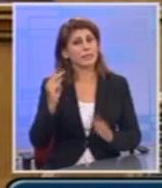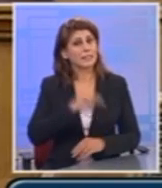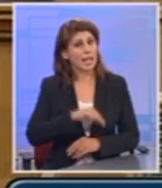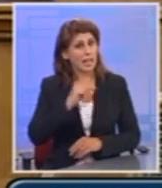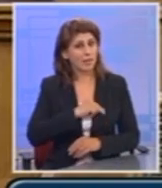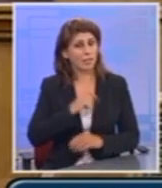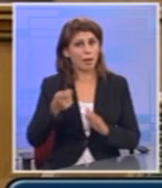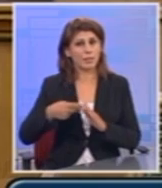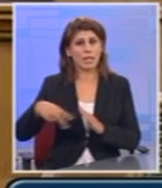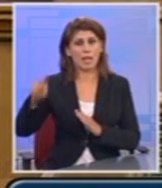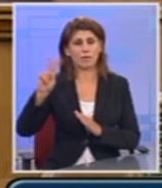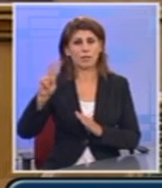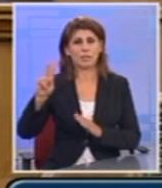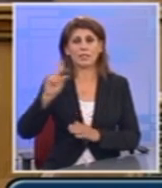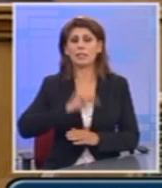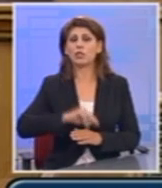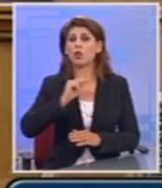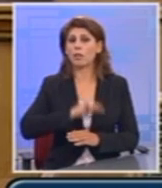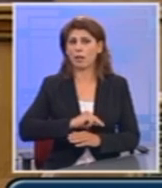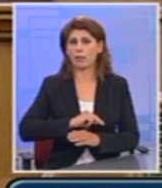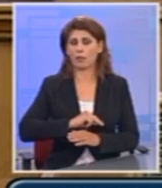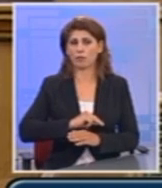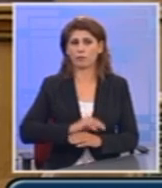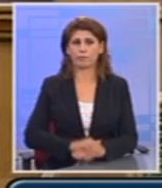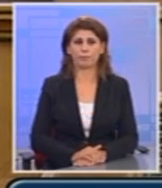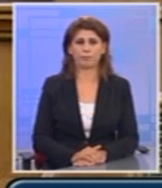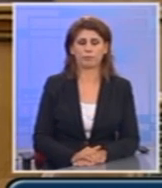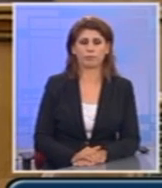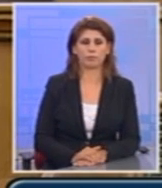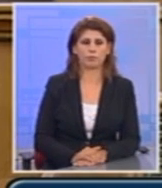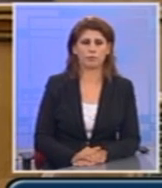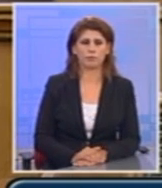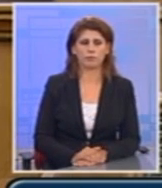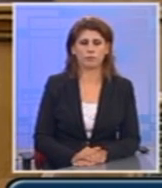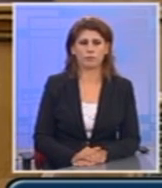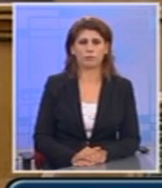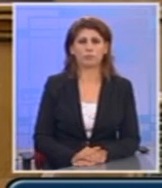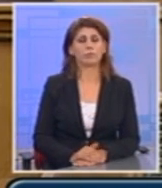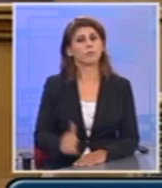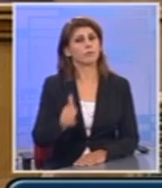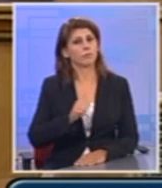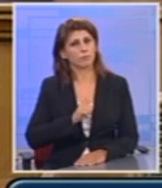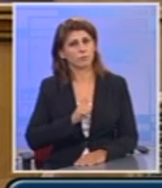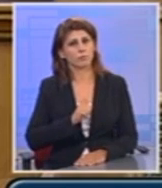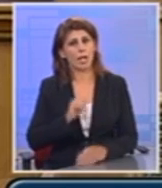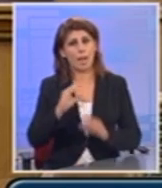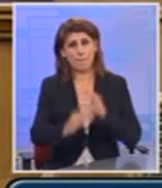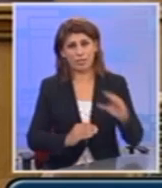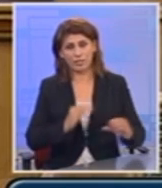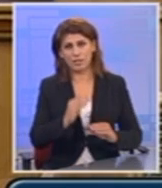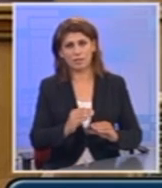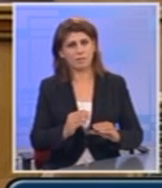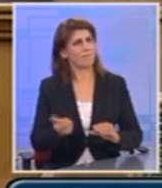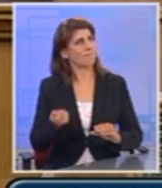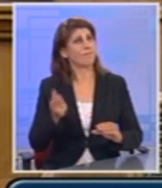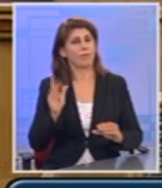την αύξηση της κερδοφορίας στις ως προς τις ιδιωτικές επενδύσεις δεν